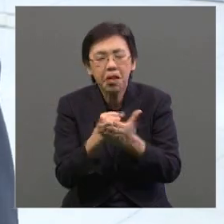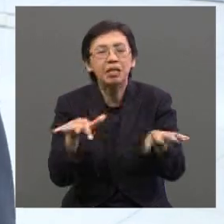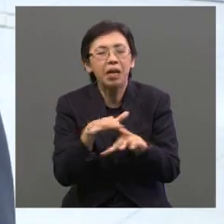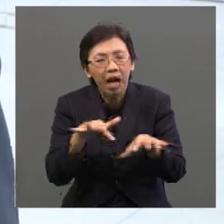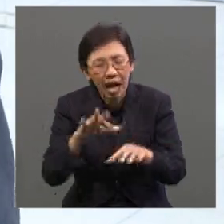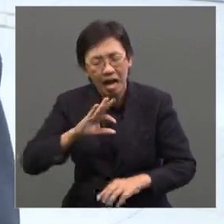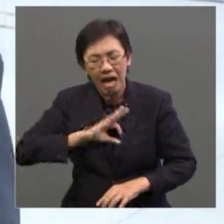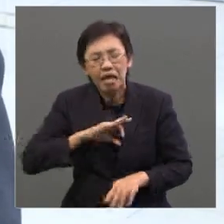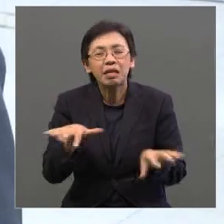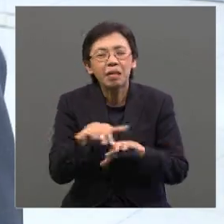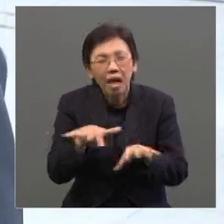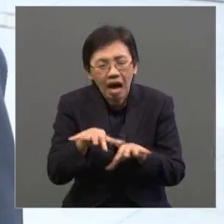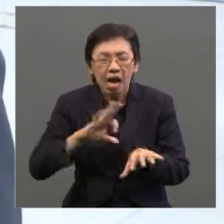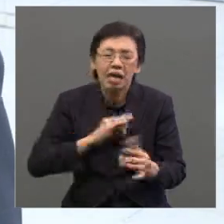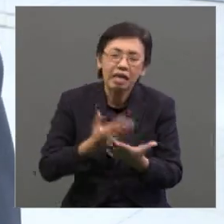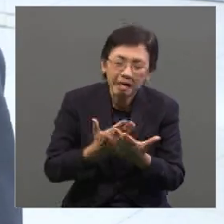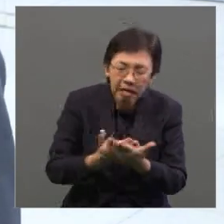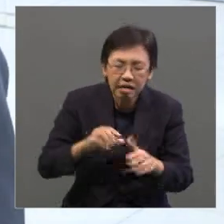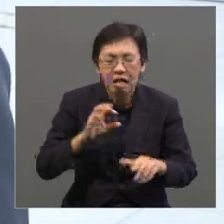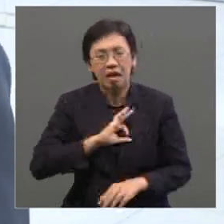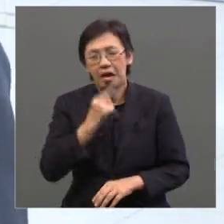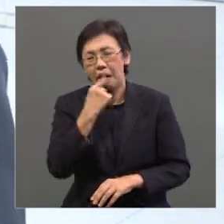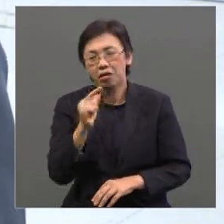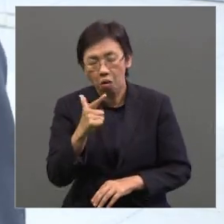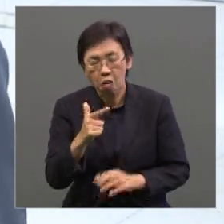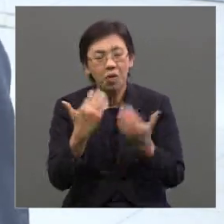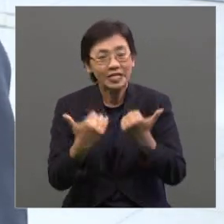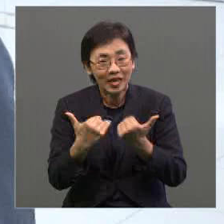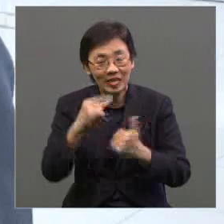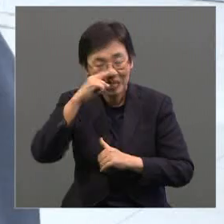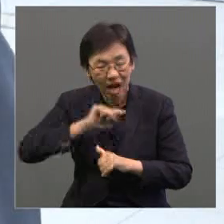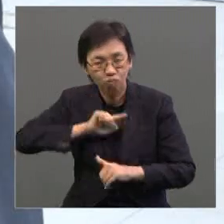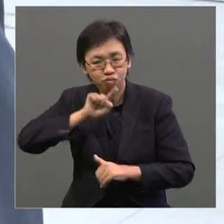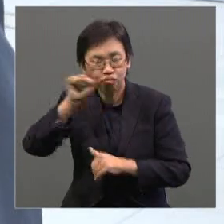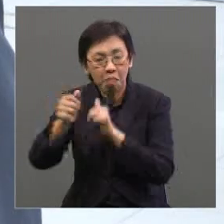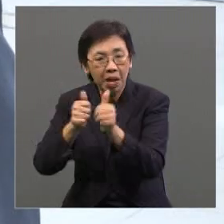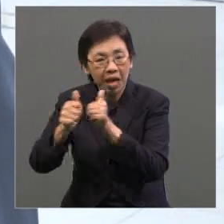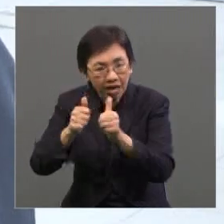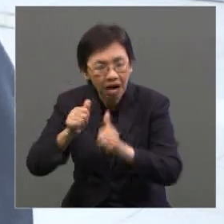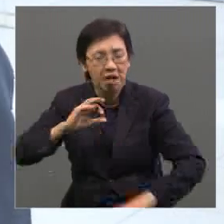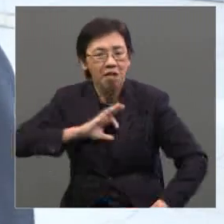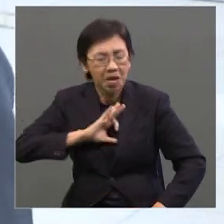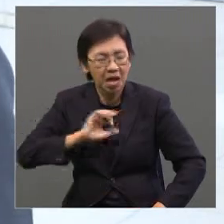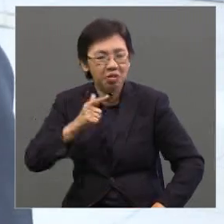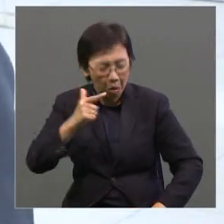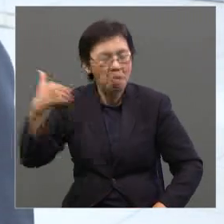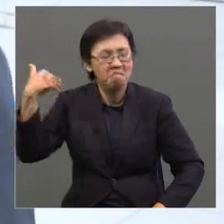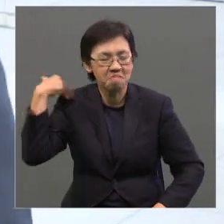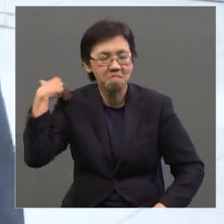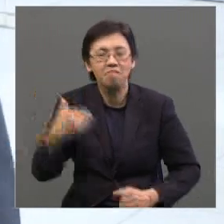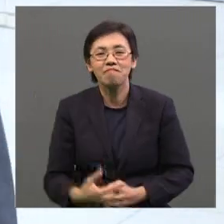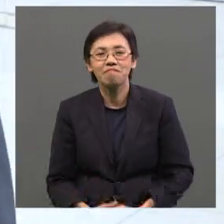ญรางวัลเหรียญเงินเหรียญทองแดงแต่ตอนนี้นะคะทุกๆครั้งส่วนใหญ่แล้วประเทศไทยก็จะได้รับรางวัลถึงระดับเหรียญทองค่ะ